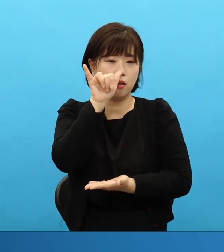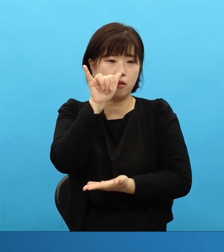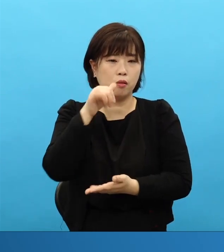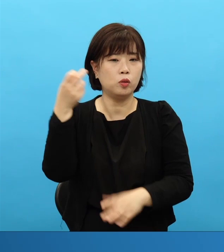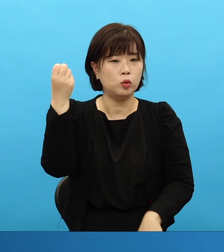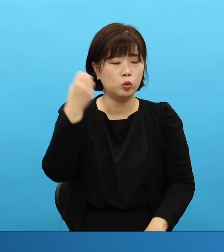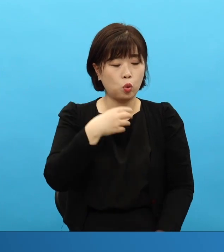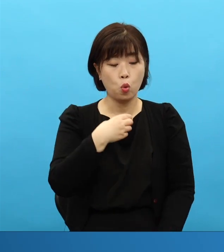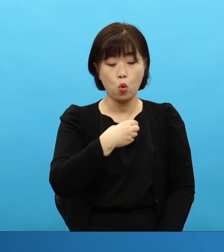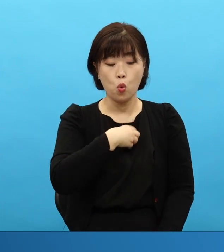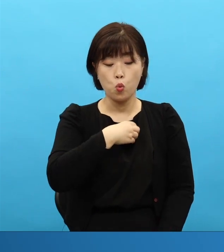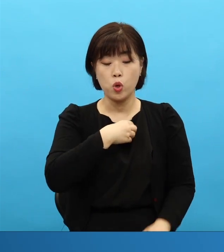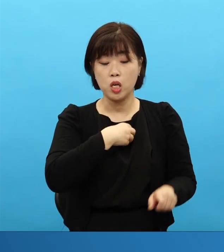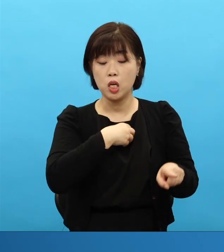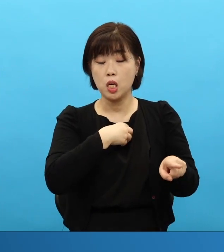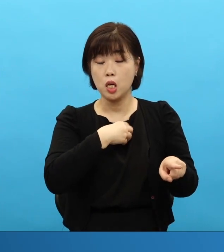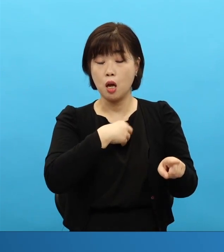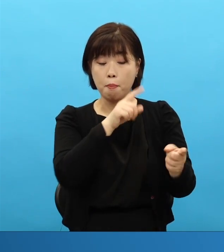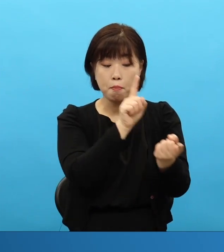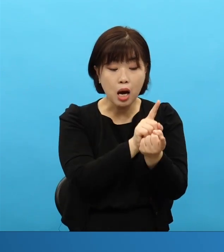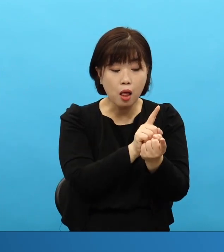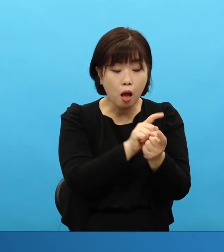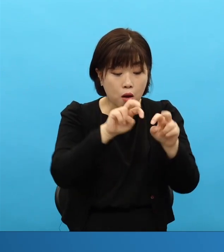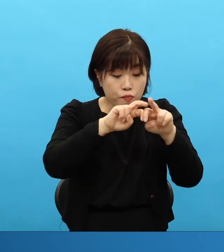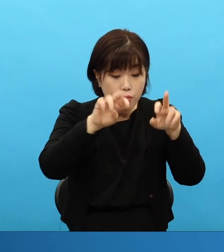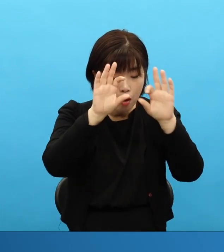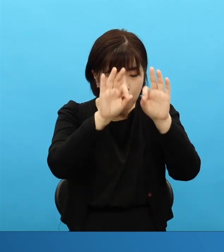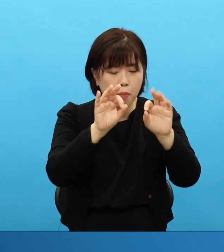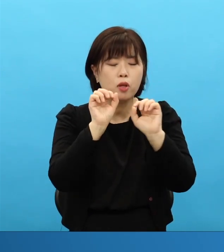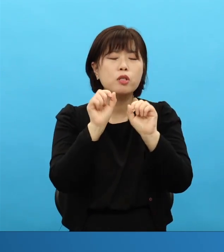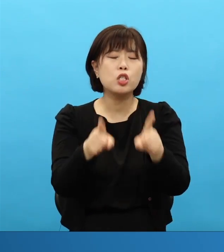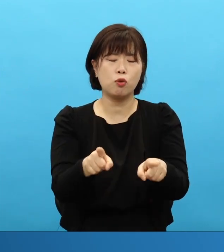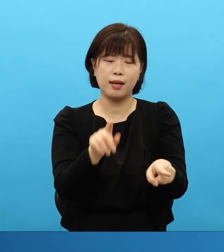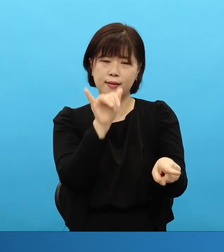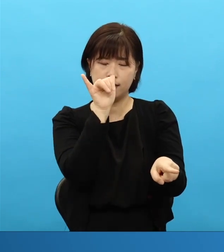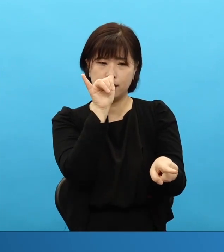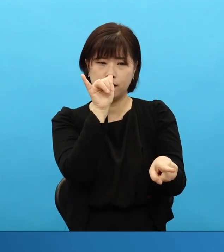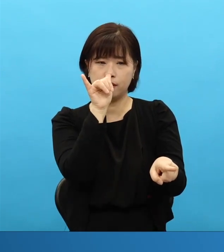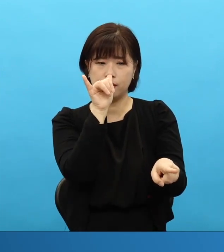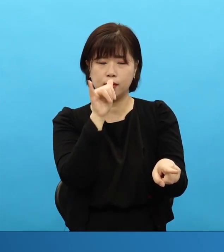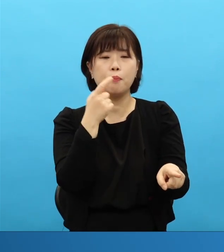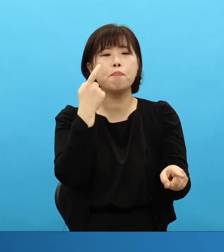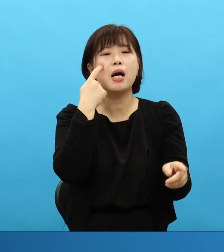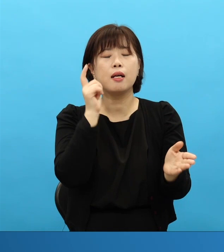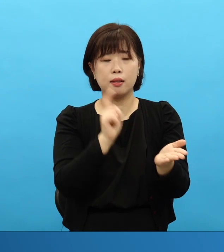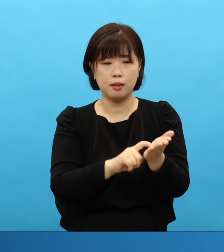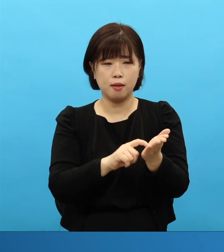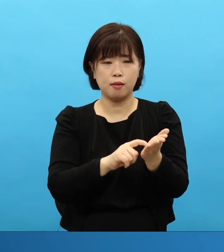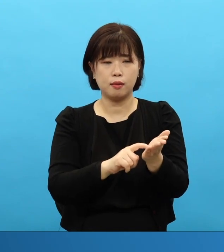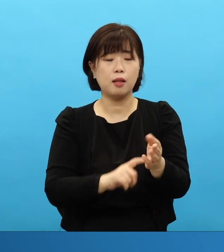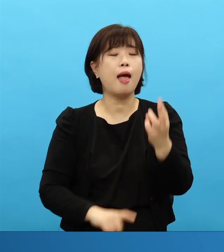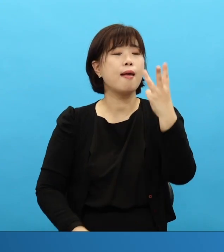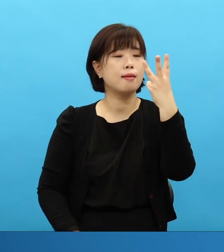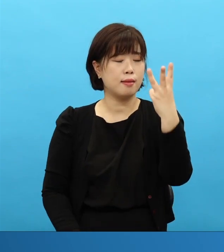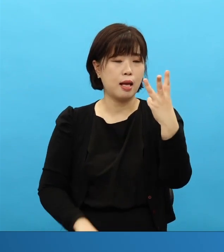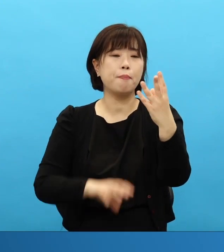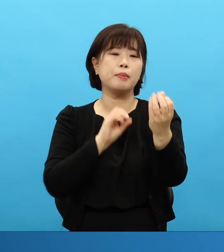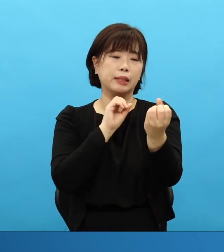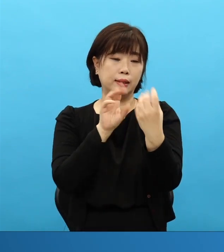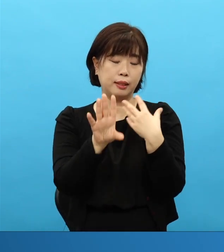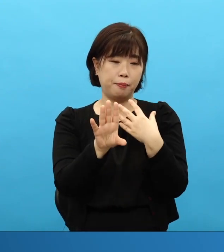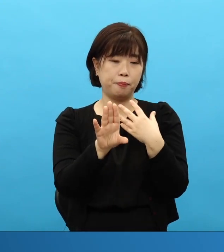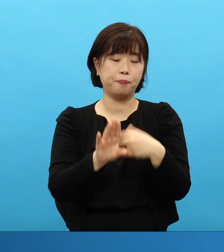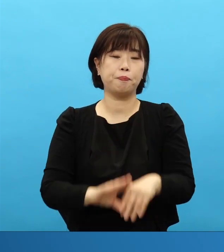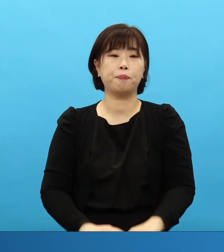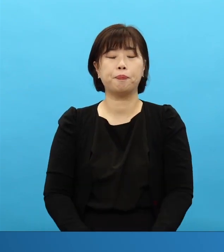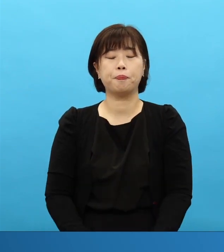속에는 기회가 있습니다. In all crisis, there's an 이게 opportunity. 보여요. You are able to see that. 그걸 보고 삼응답이라고 합니다. That is what